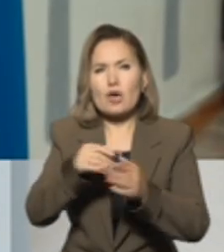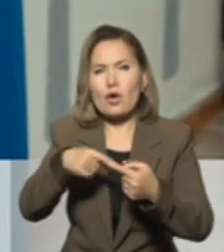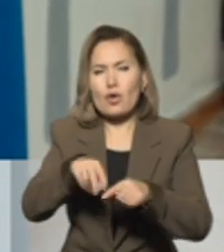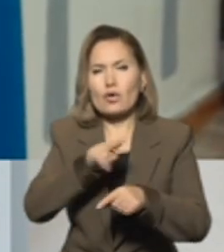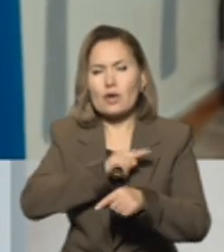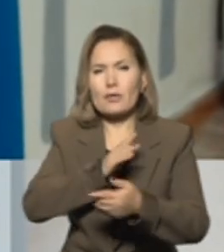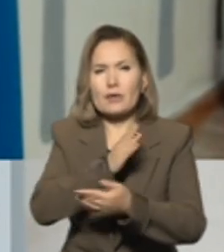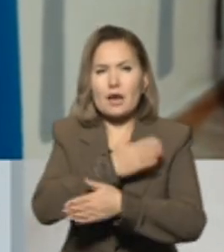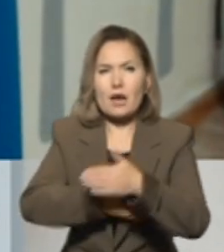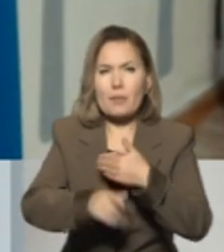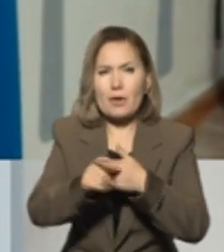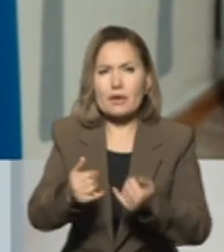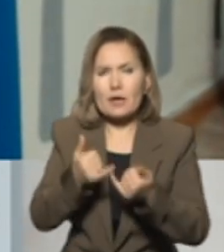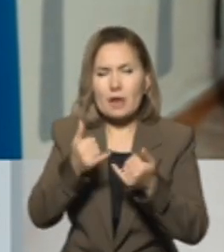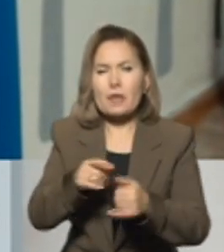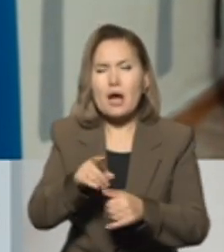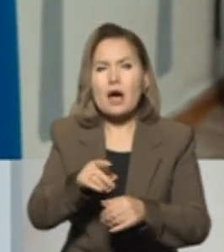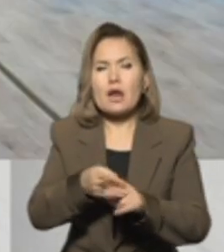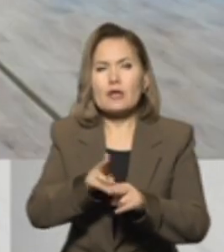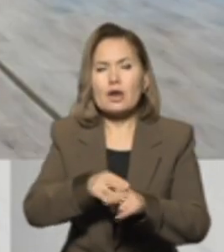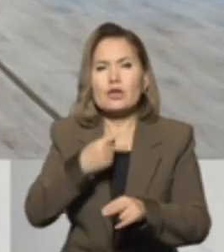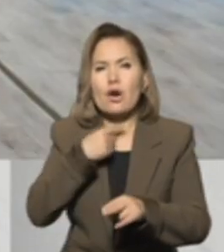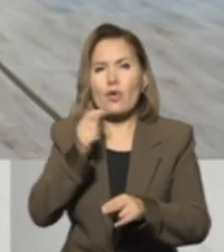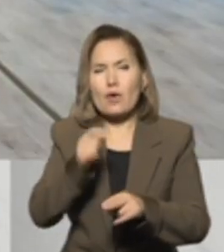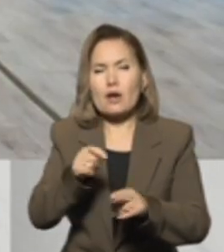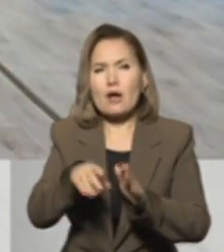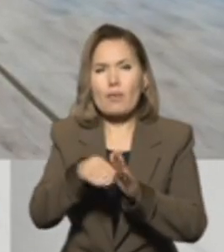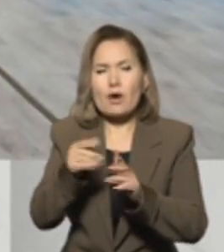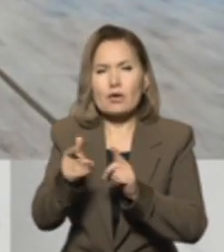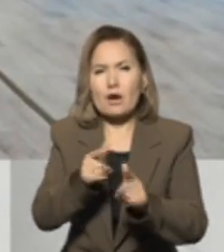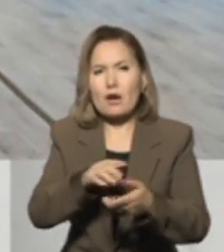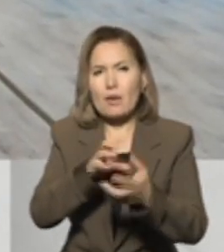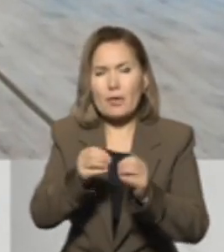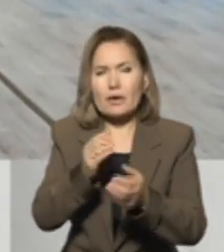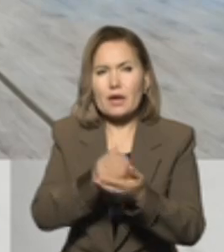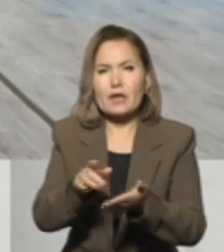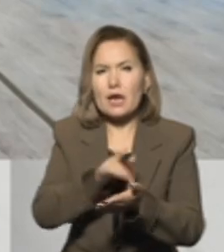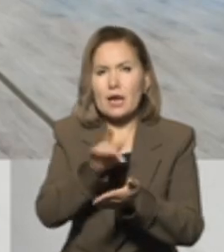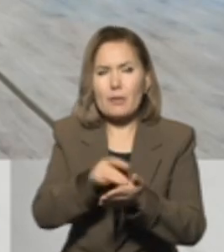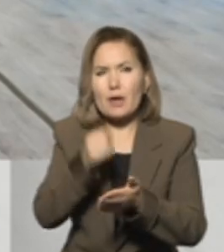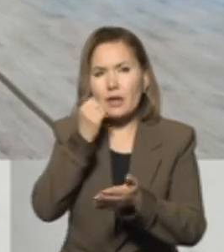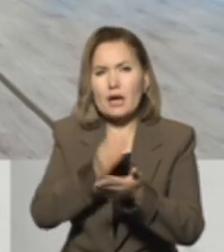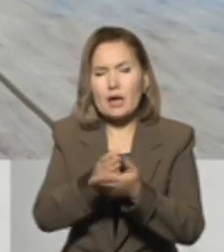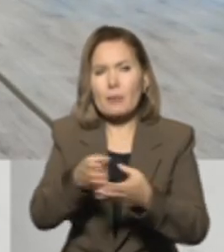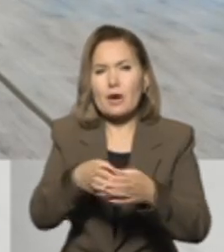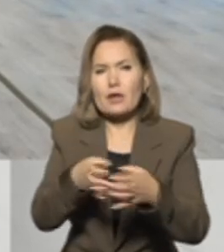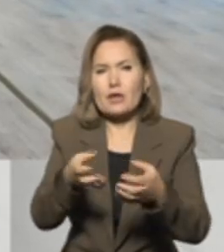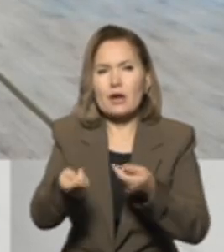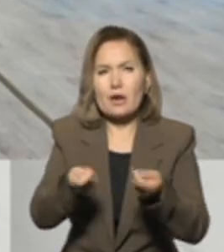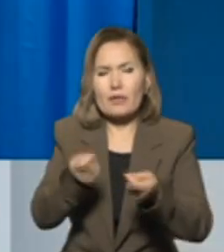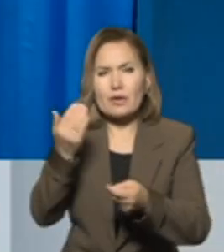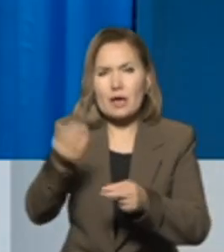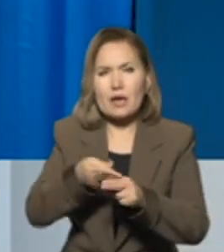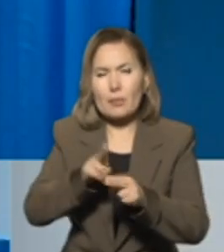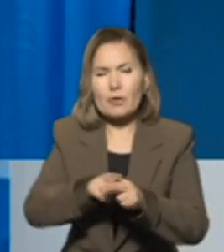тұр. Мүмкіндігі шектеулі жандар үшін дауыс беруге қажетті құралдар орнатылған. Қалалық ардагерлер кеңесінің төрағасы Мұрат